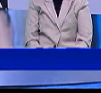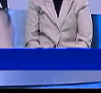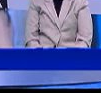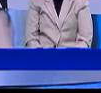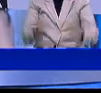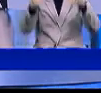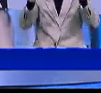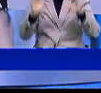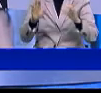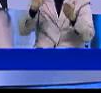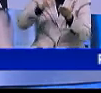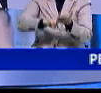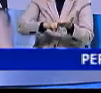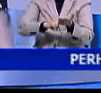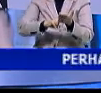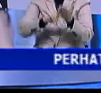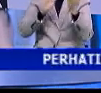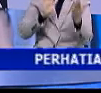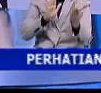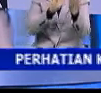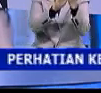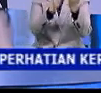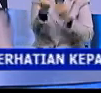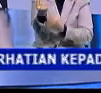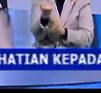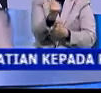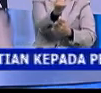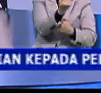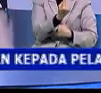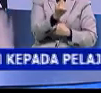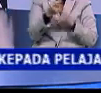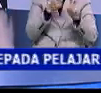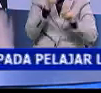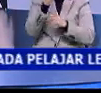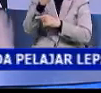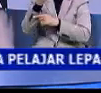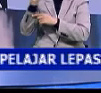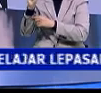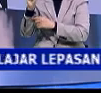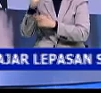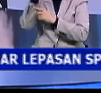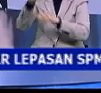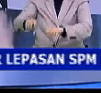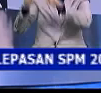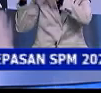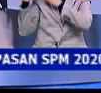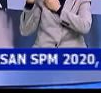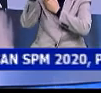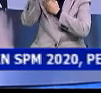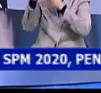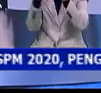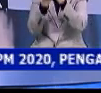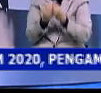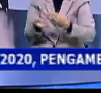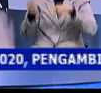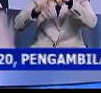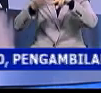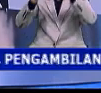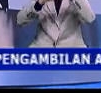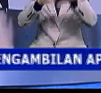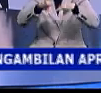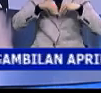Kaedah pendaftaran secara bersemuka dilakukan Kementerian Kesihatan KKM bagi meningkatkan bilangan penerima vaksin.